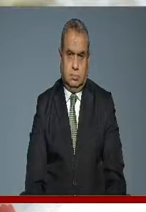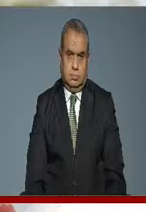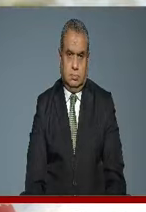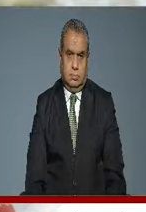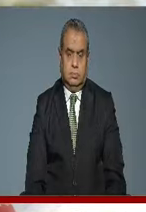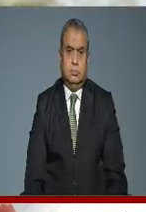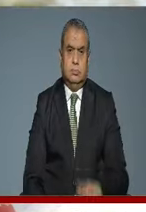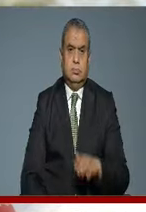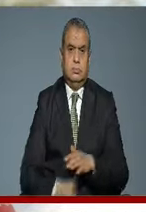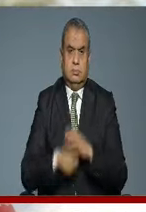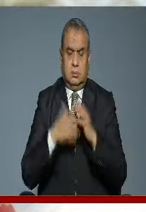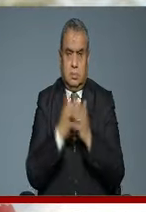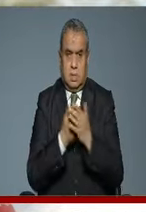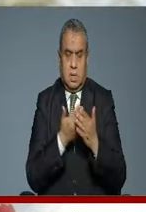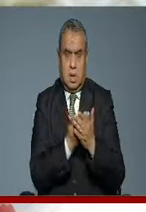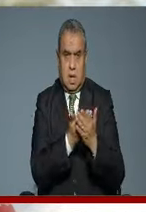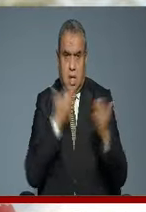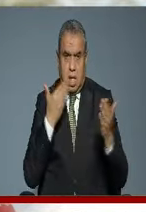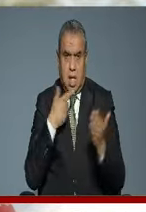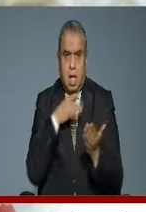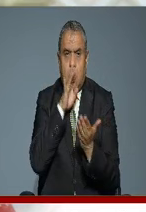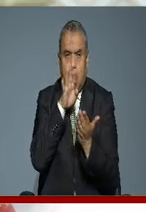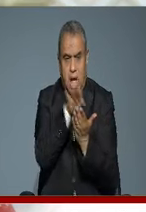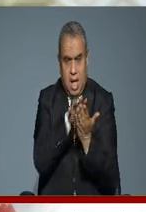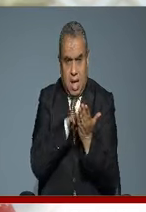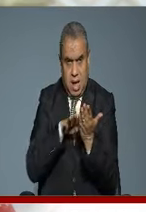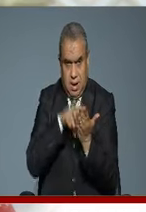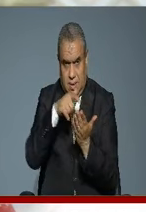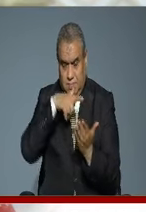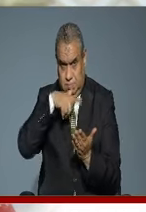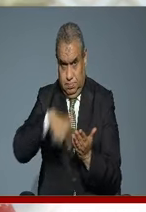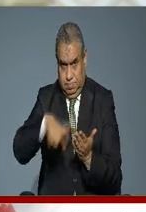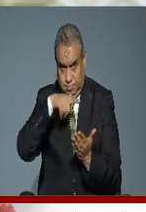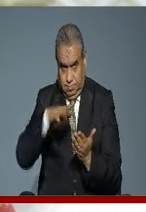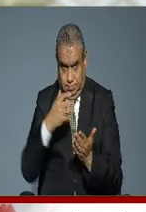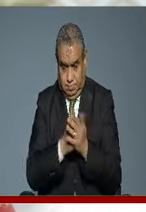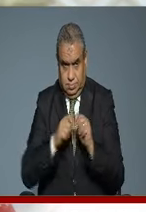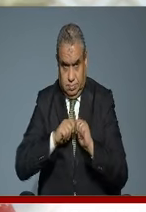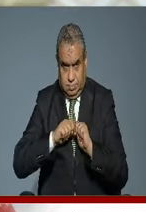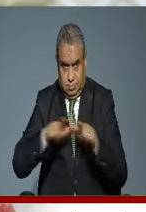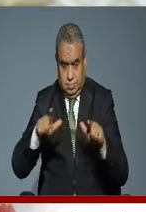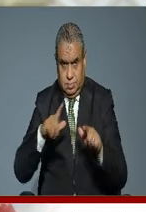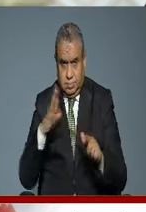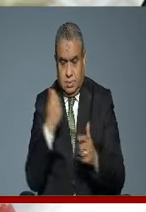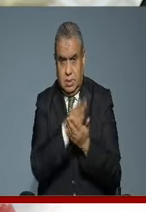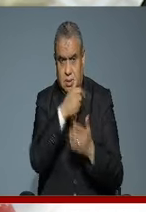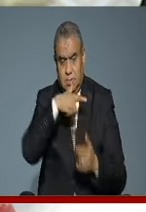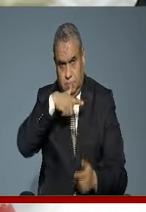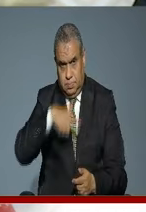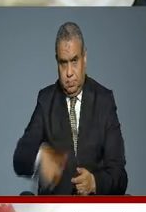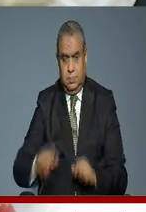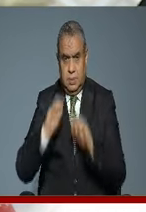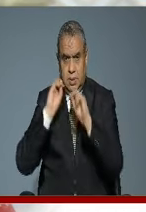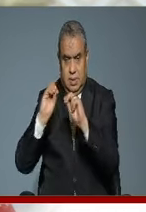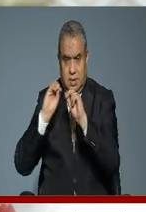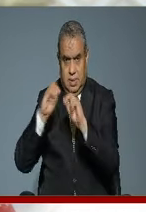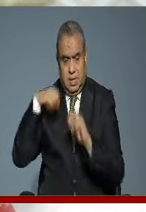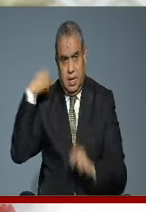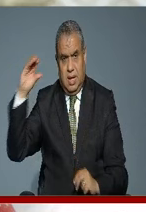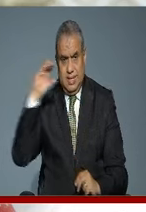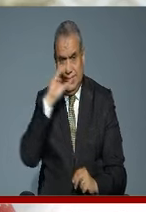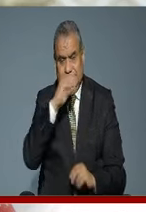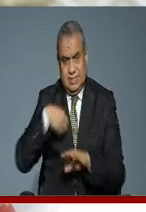إذا قبل أن أقرأ كلمتي للصحافة أود أن أقول إلى فخامة رئيس السيسي،